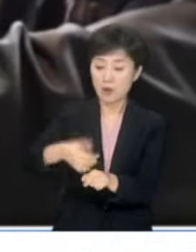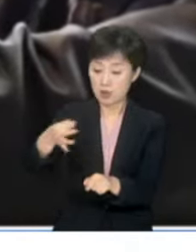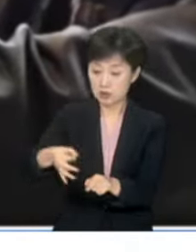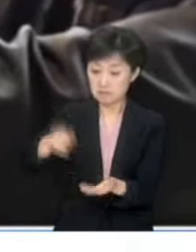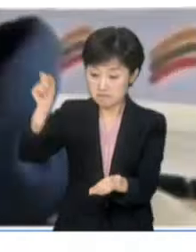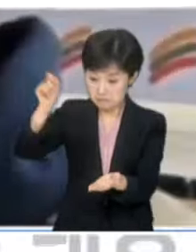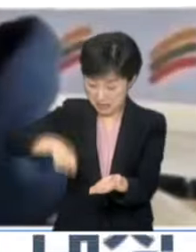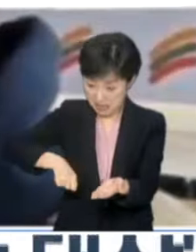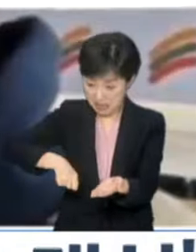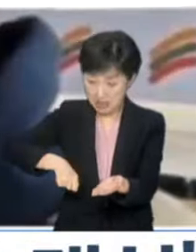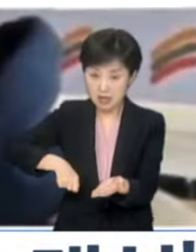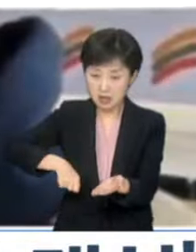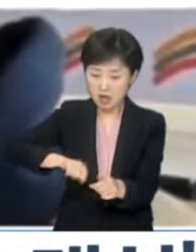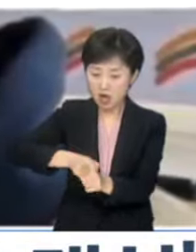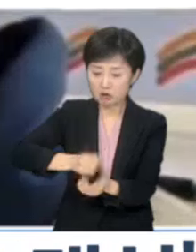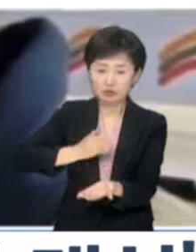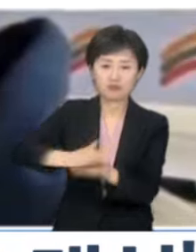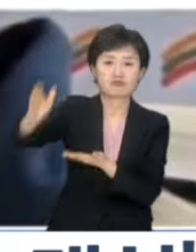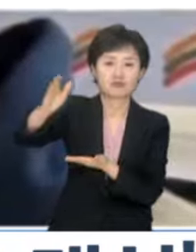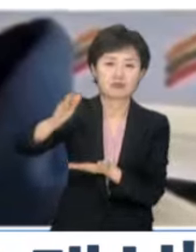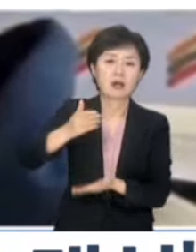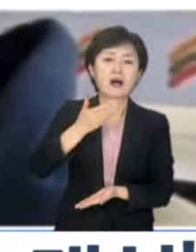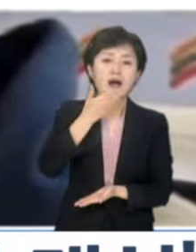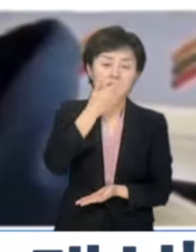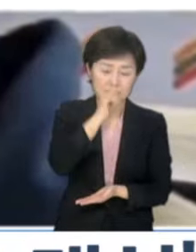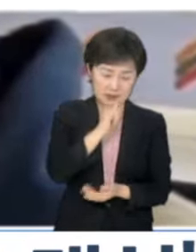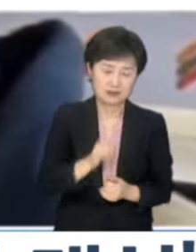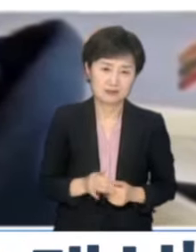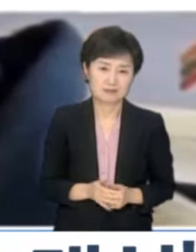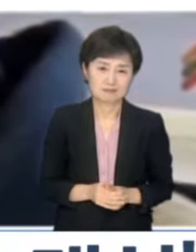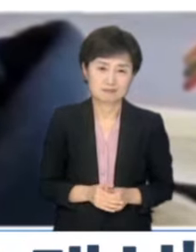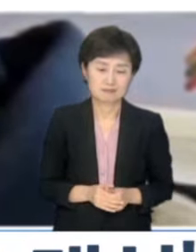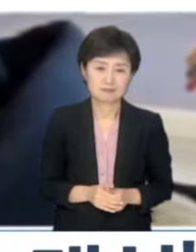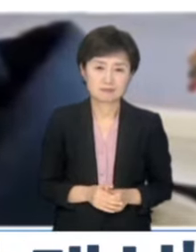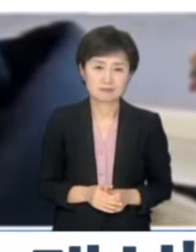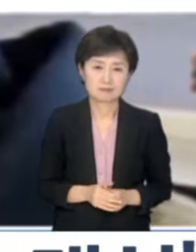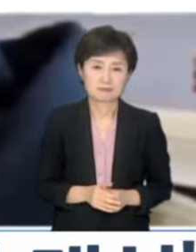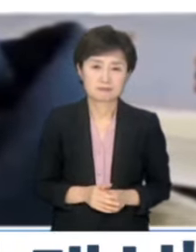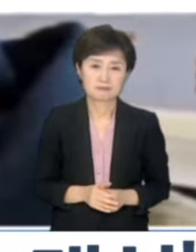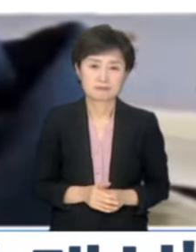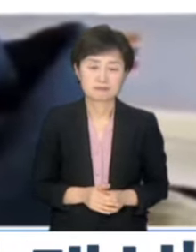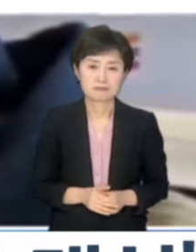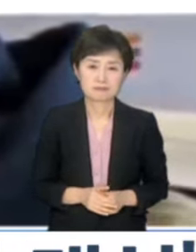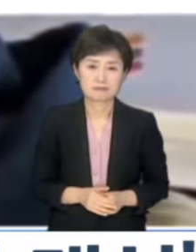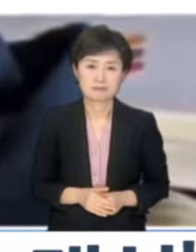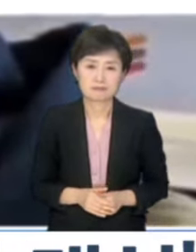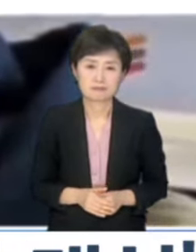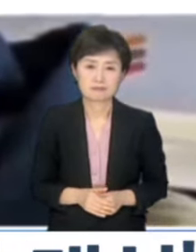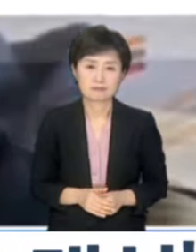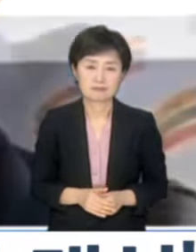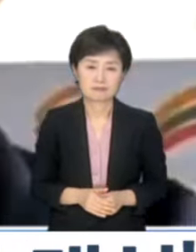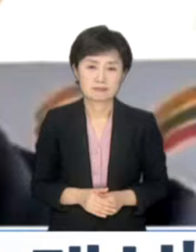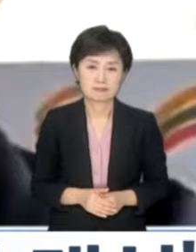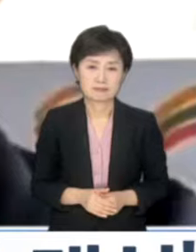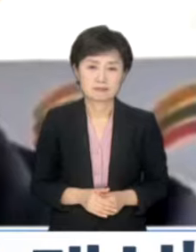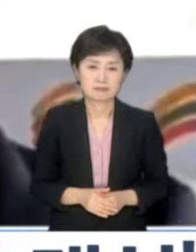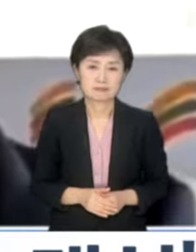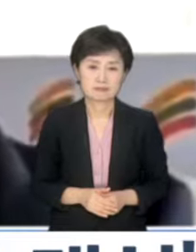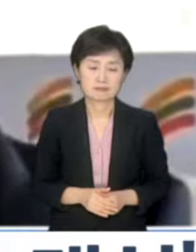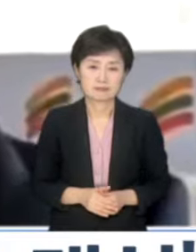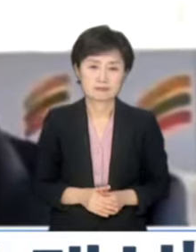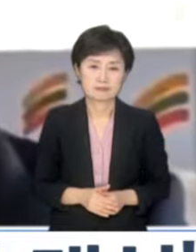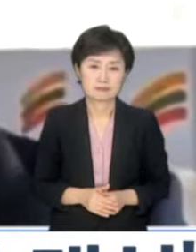처분을 통해서 전국적으로는 강제 퇴거까지 신속하게 이루어져야 되는 것이 아닌가 하는 생각이 듭니다. 네, 이 여론의 추이도 좀 지켜보도록